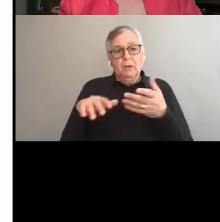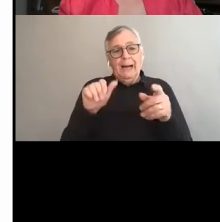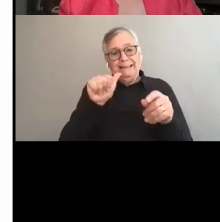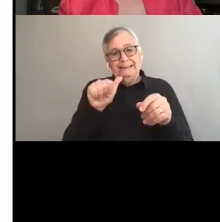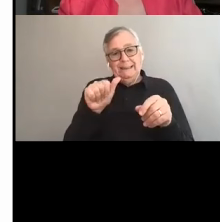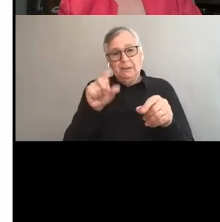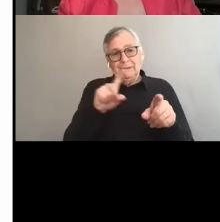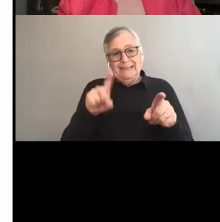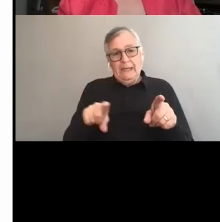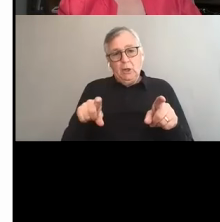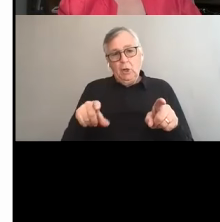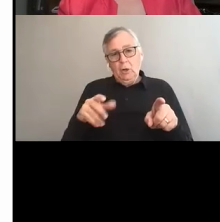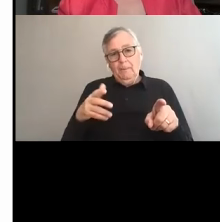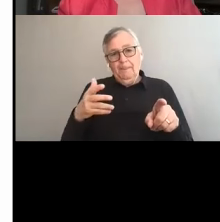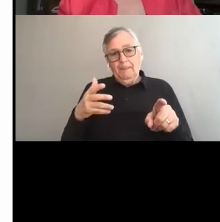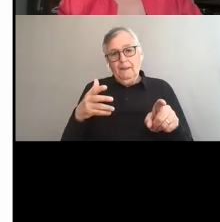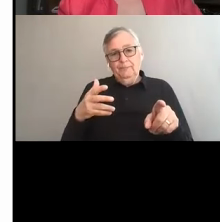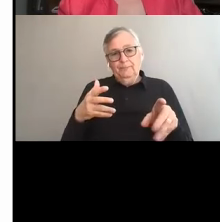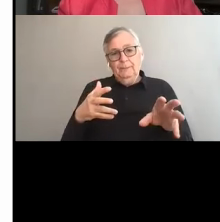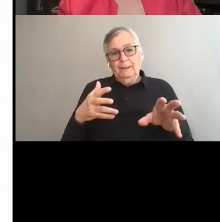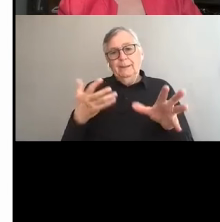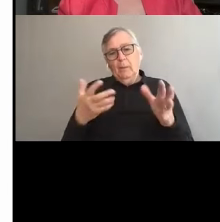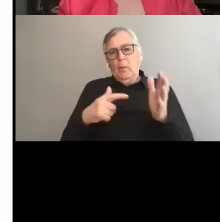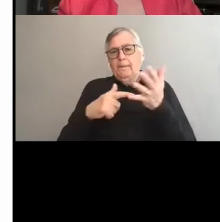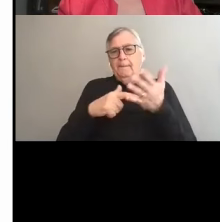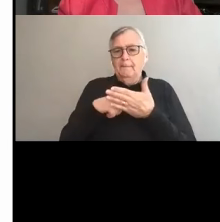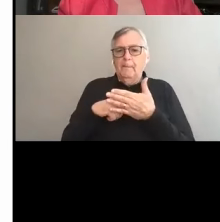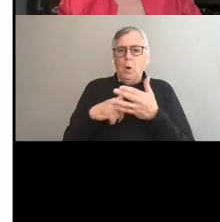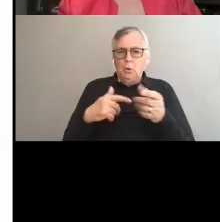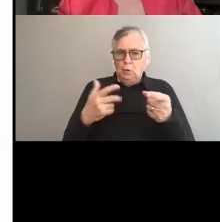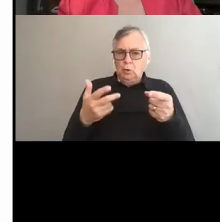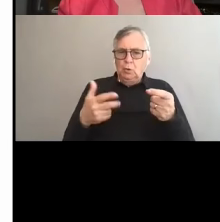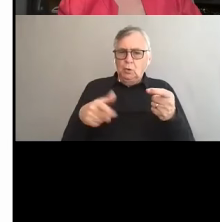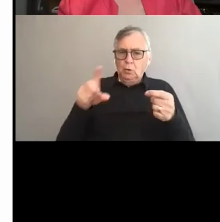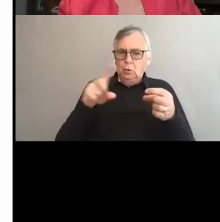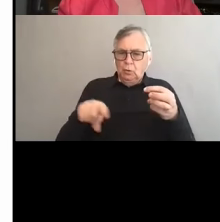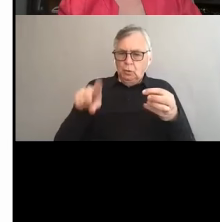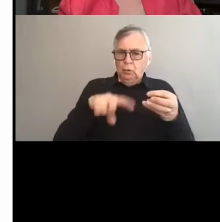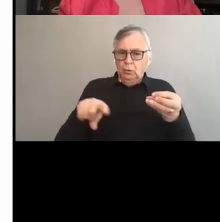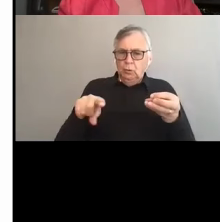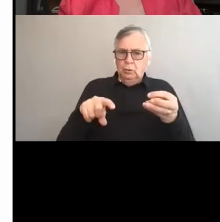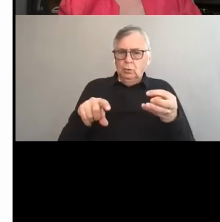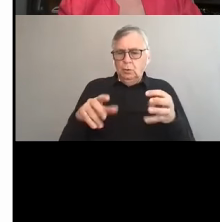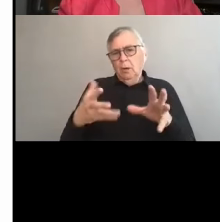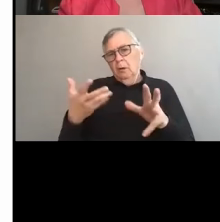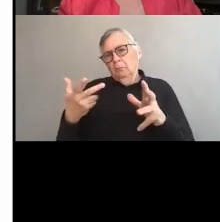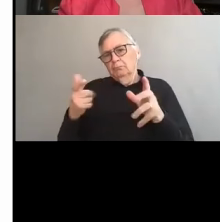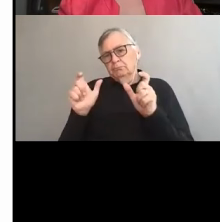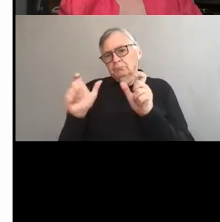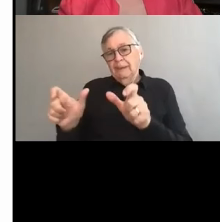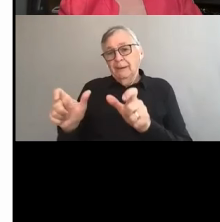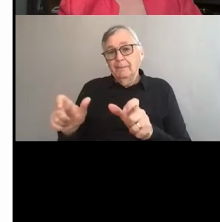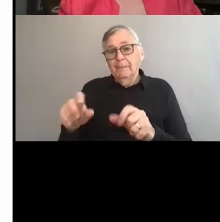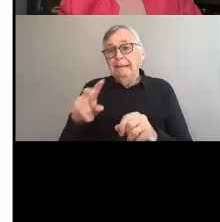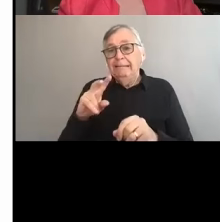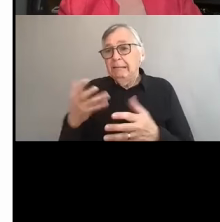d'AstraZeneca. Comme je vous dis, ça peut être trompeur parce que ça montrait quand même qu'il y avait de la neutralisation, alors que dans la vie,